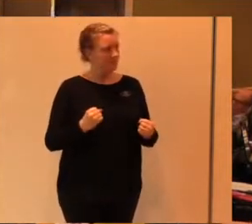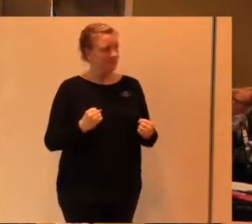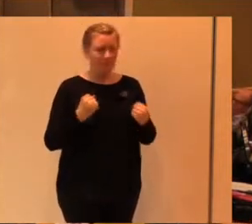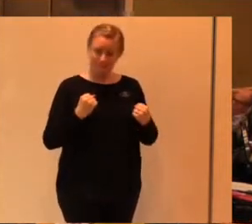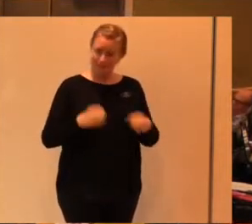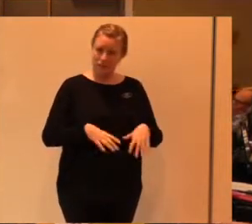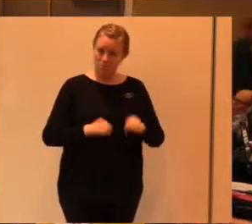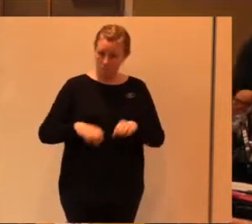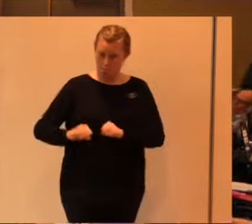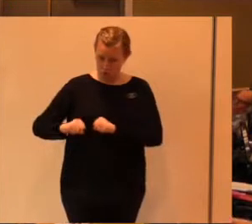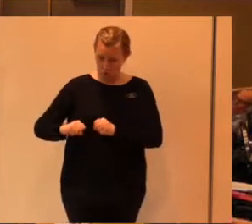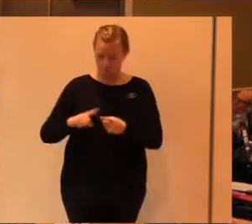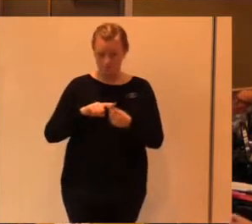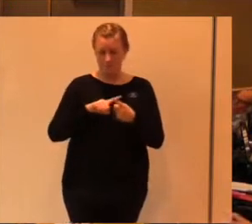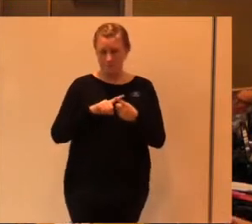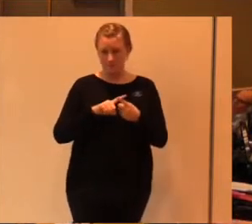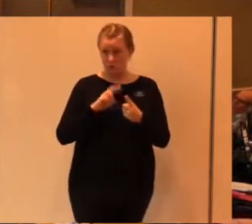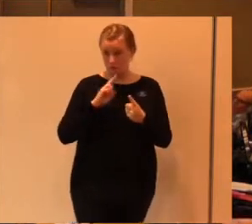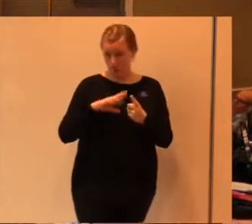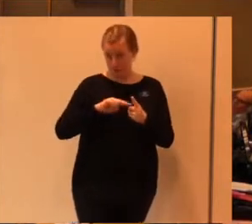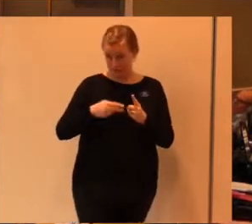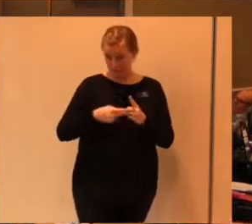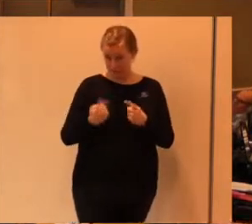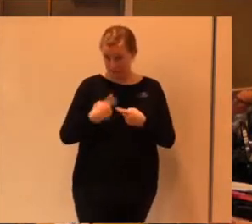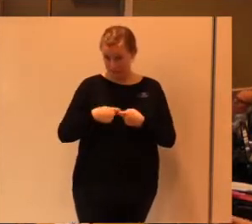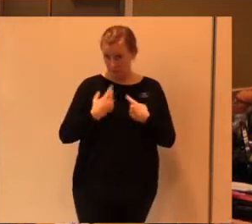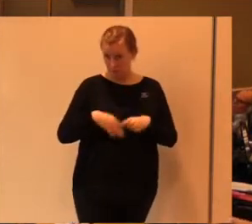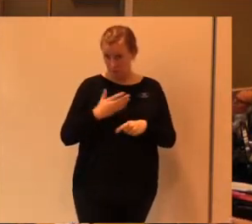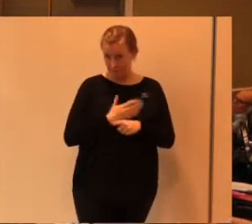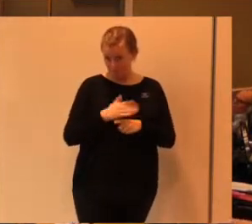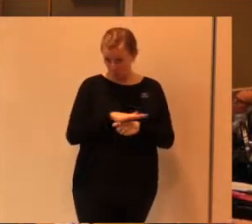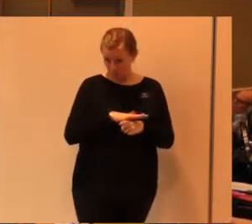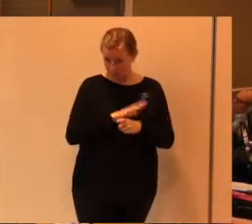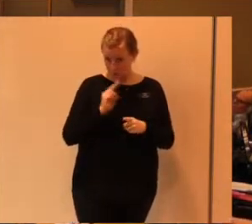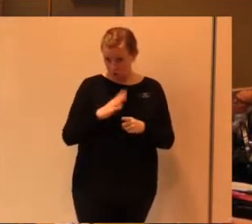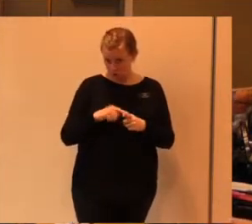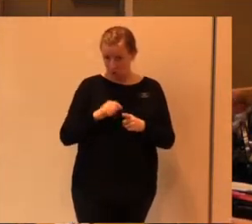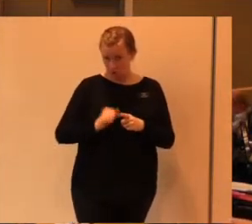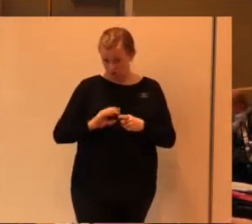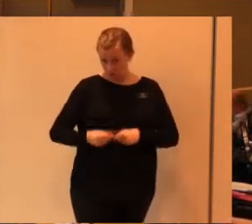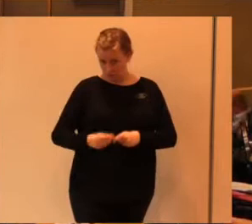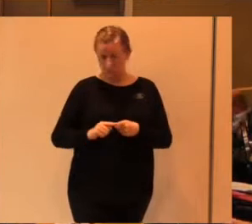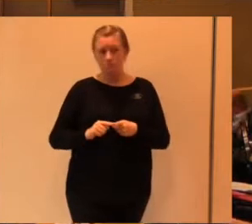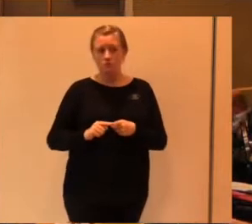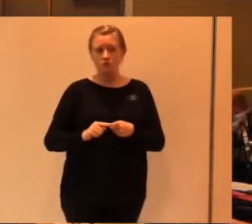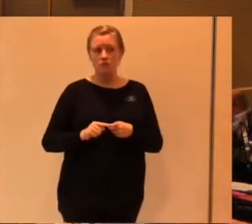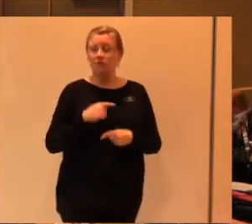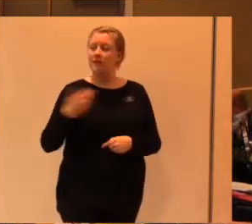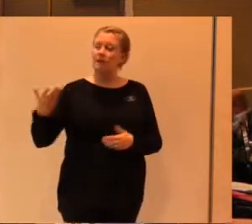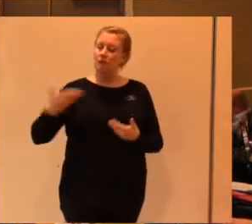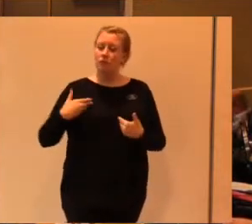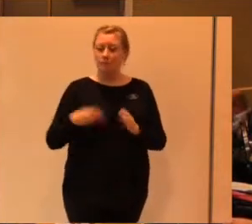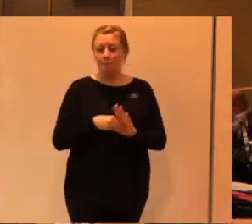jobba fram en ny strategi inom funktionshindersområdet. Och vi har fått pengar att tillsammans